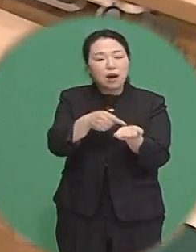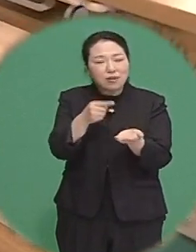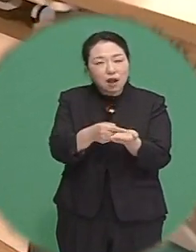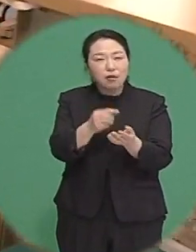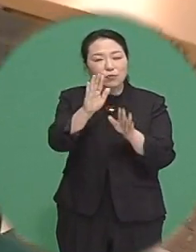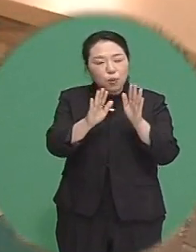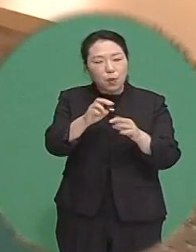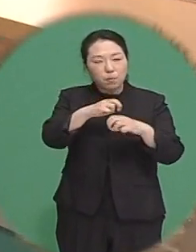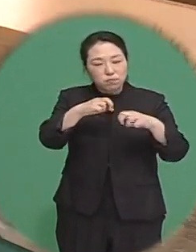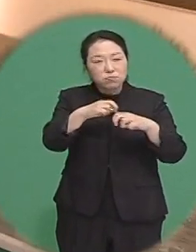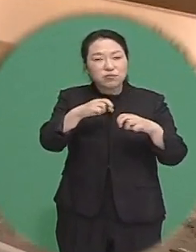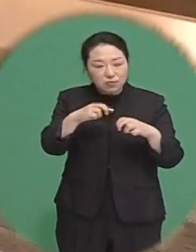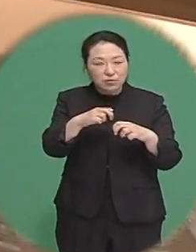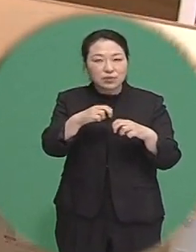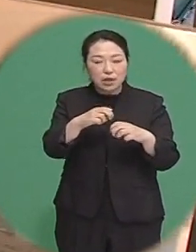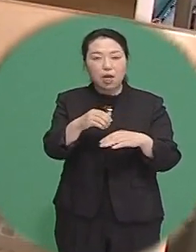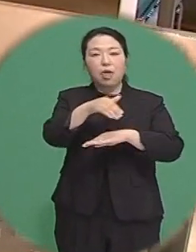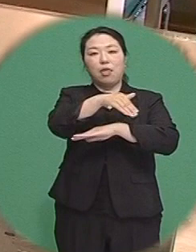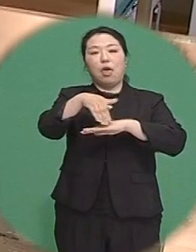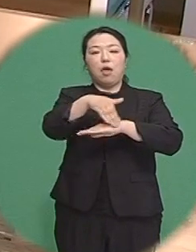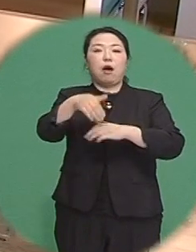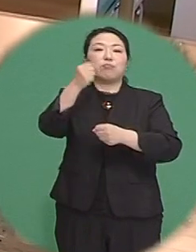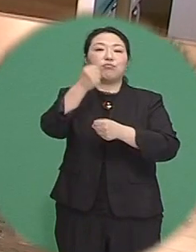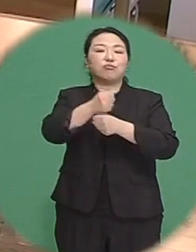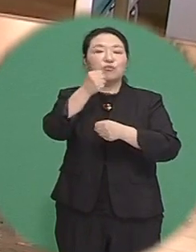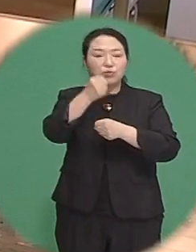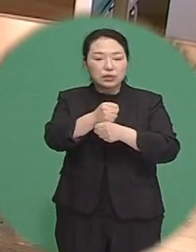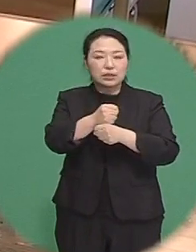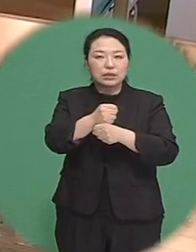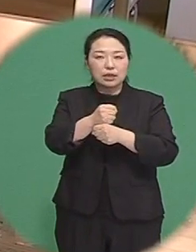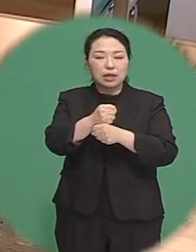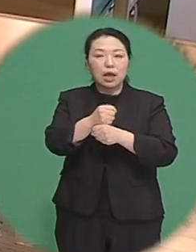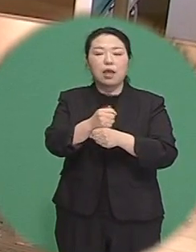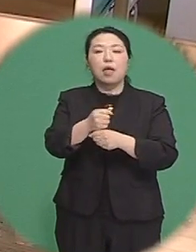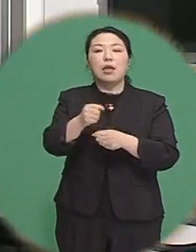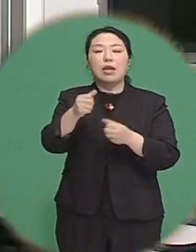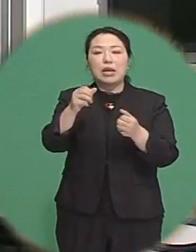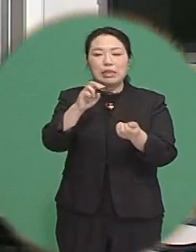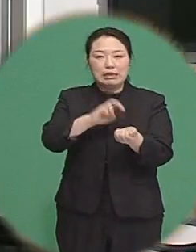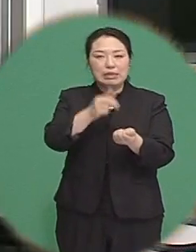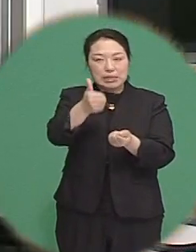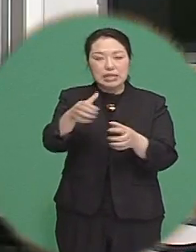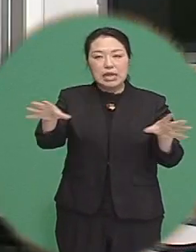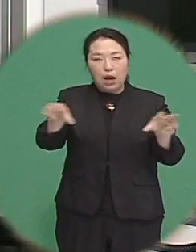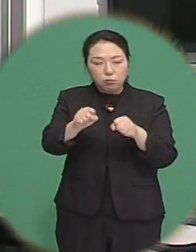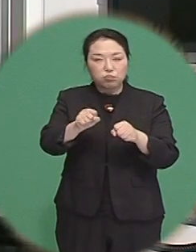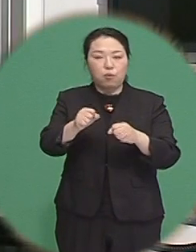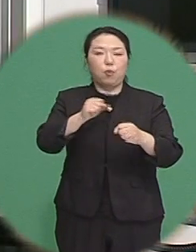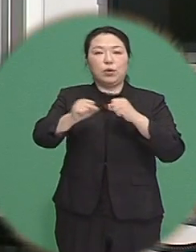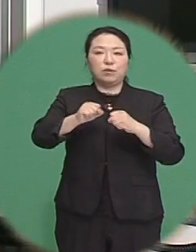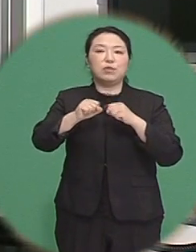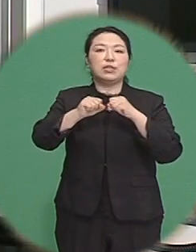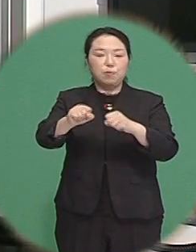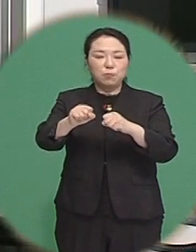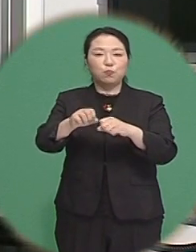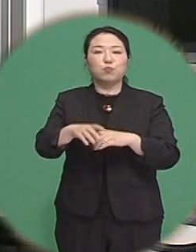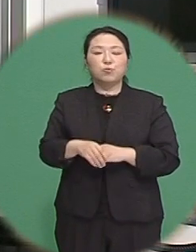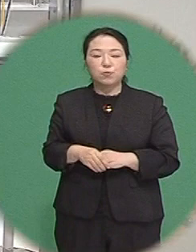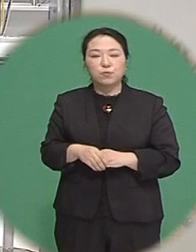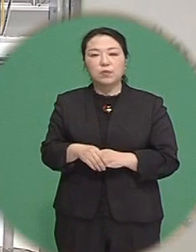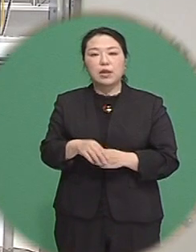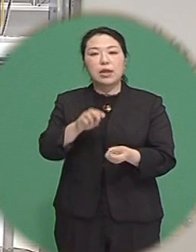長期的な視点で医師確保に取り組んでいきます異形人材に育成も必要です